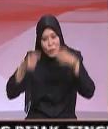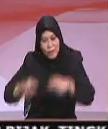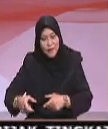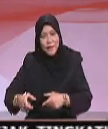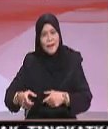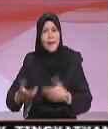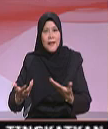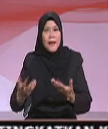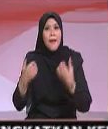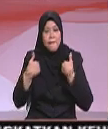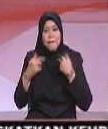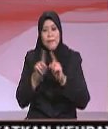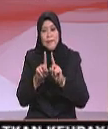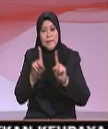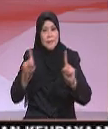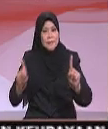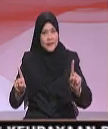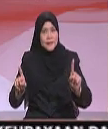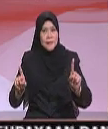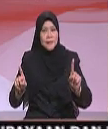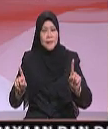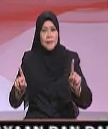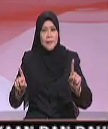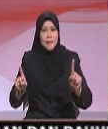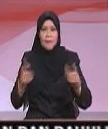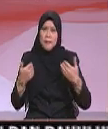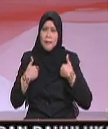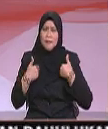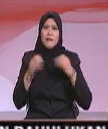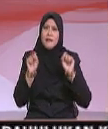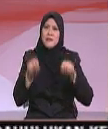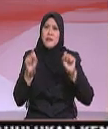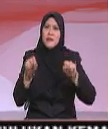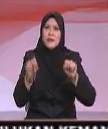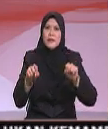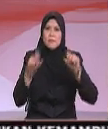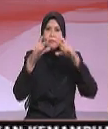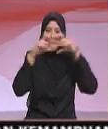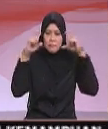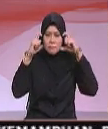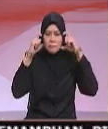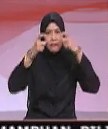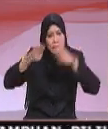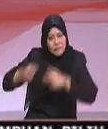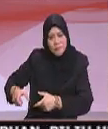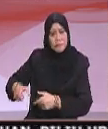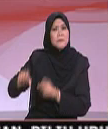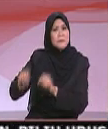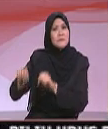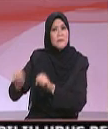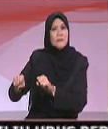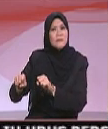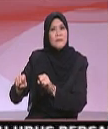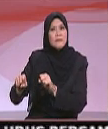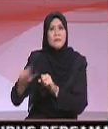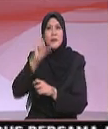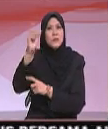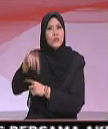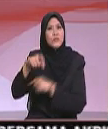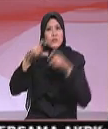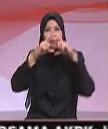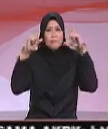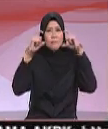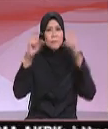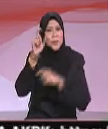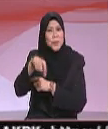adanya penjarakan diantara satu sama lain maka dibenarkan untuk tidak memakai flitto Oke